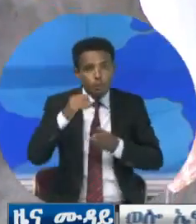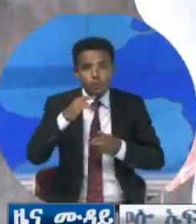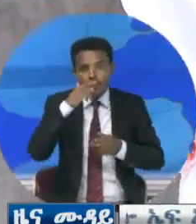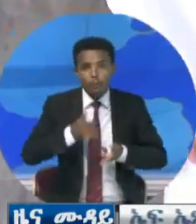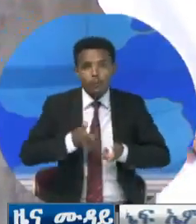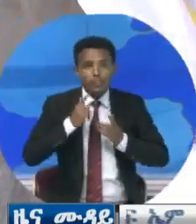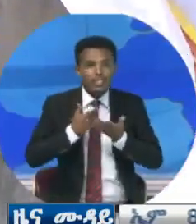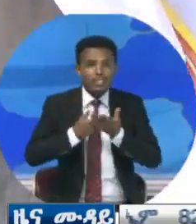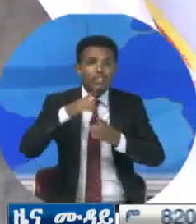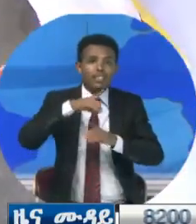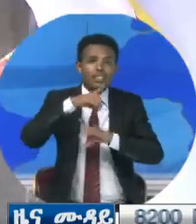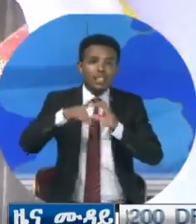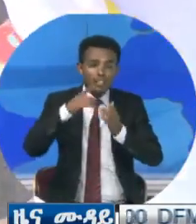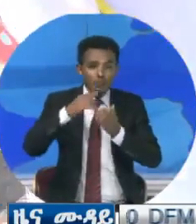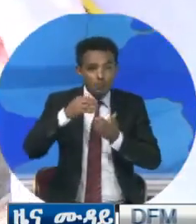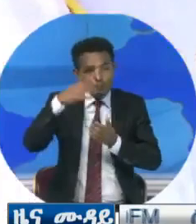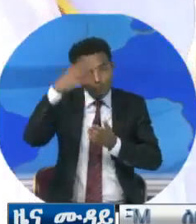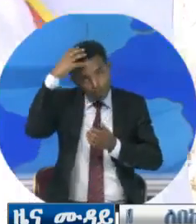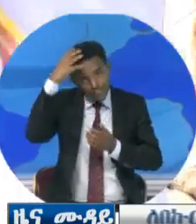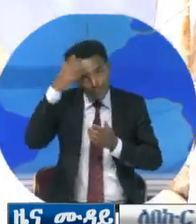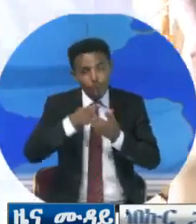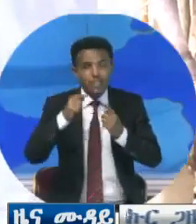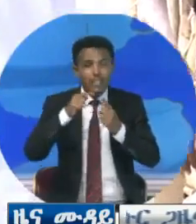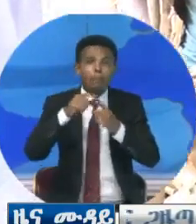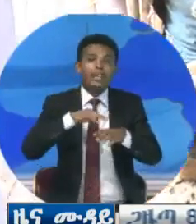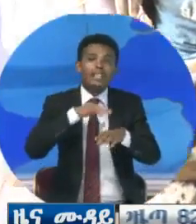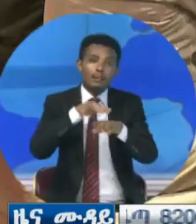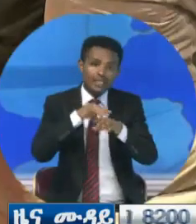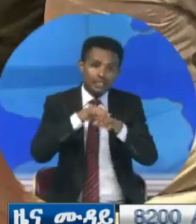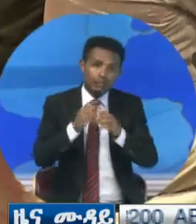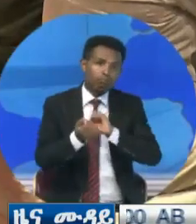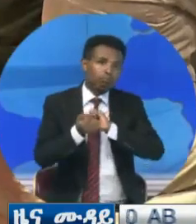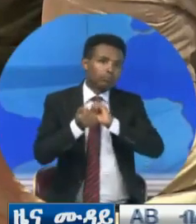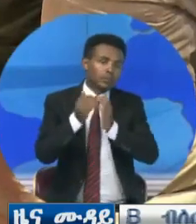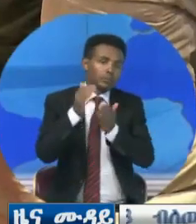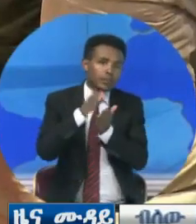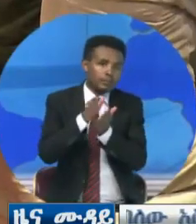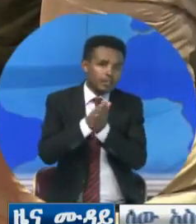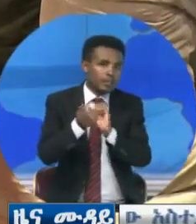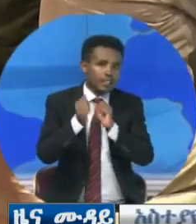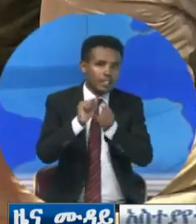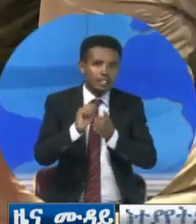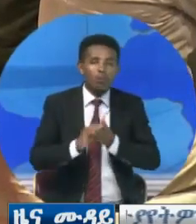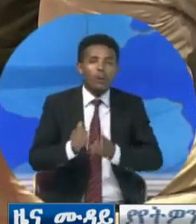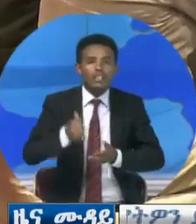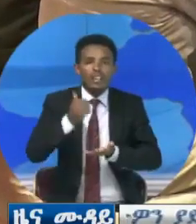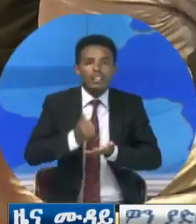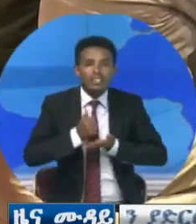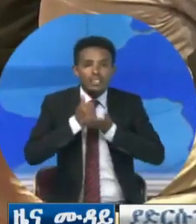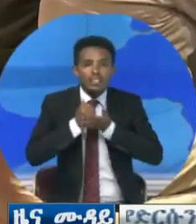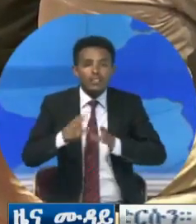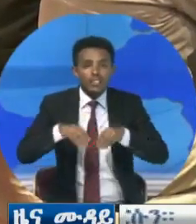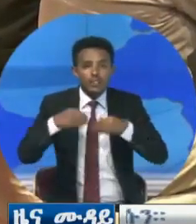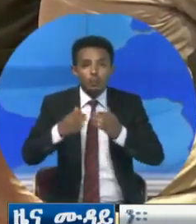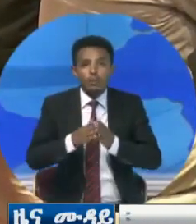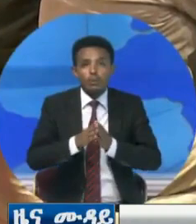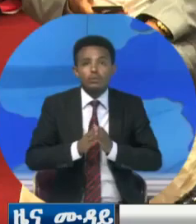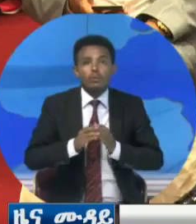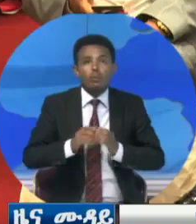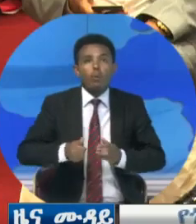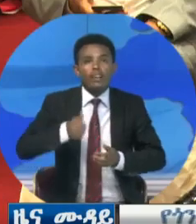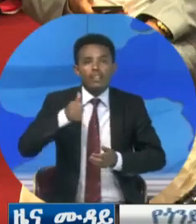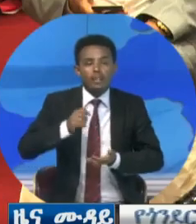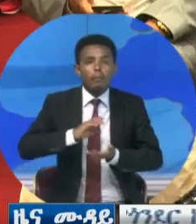መንግስት እነዚህን የዳስ ትምህርት ቤቶች ወደ መደበኛ የመማሪያ ክፍሎች ለመቀየር ዋነኛ ድጋፍ ሰጪዎችም የክልሉ ባለሀብቶችን አድርጎ እየሰራ